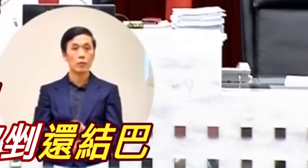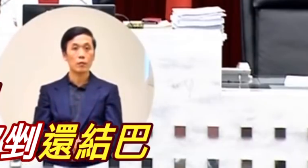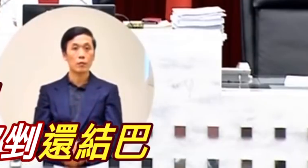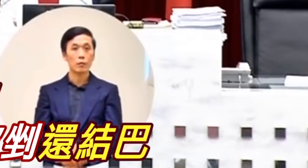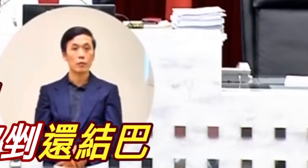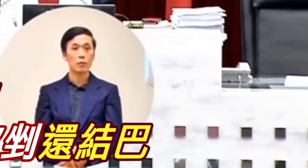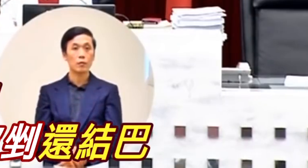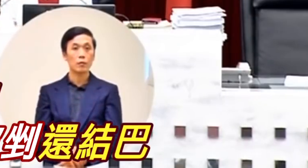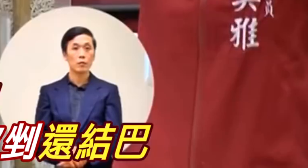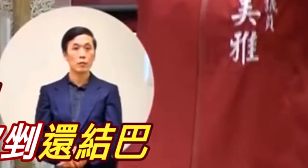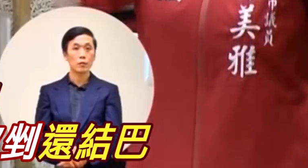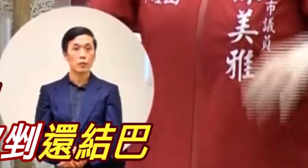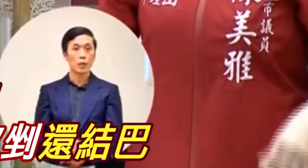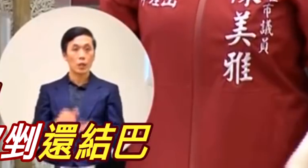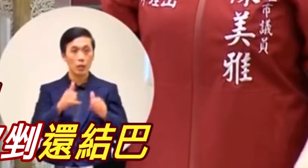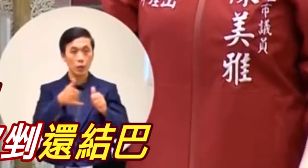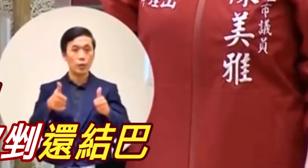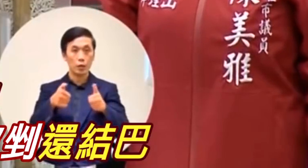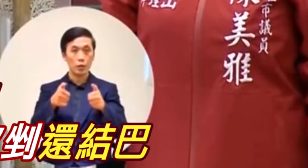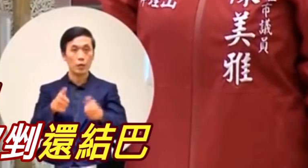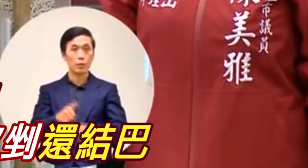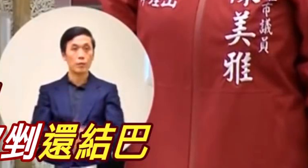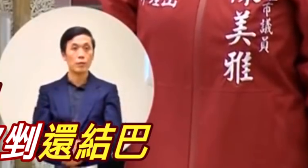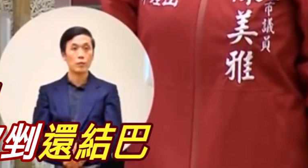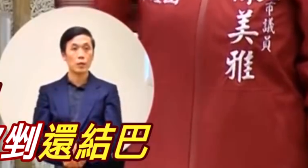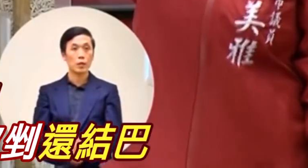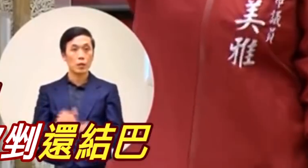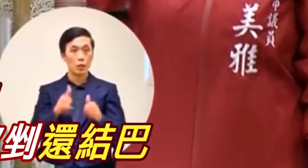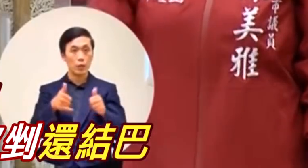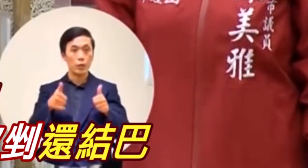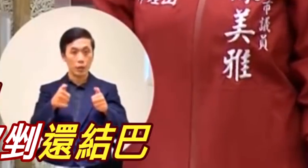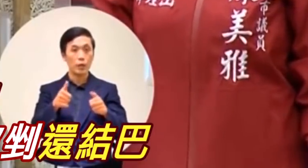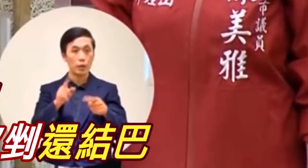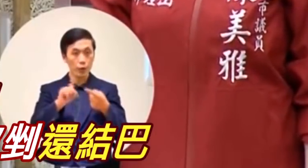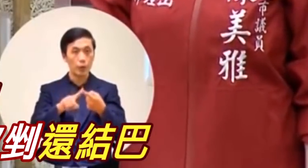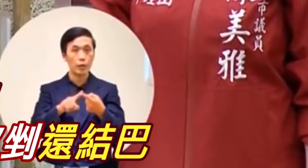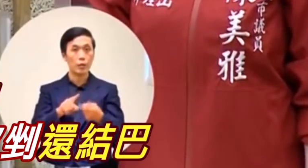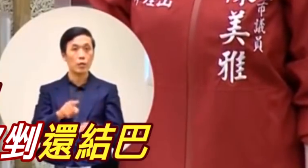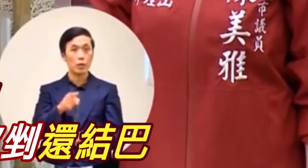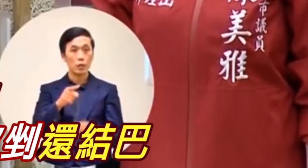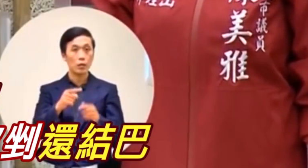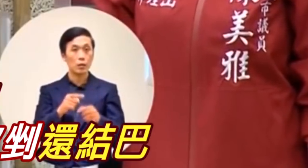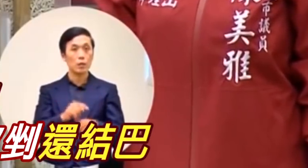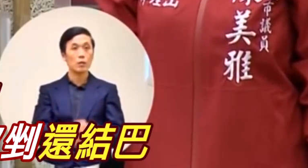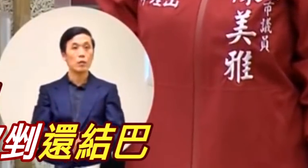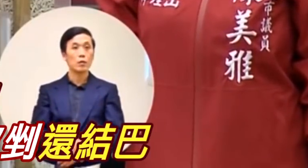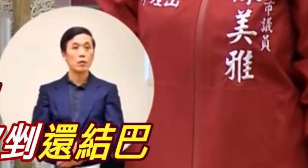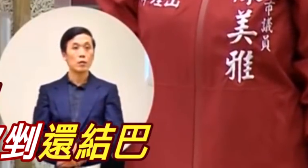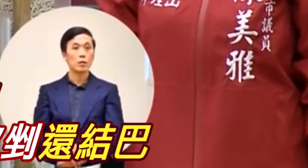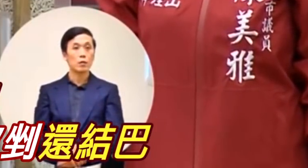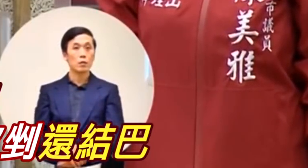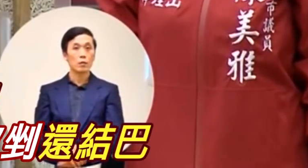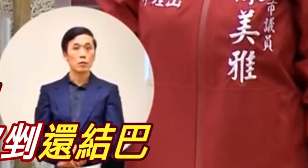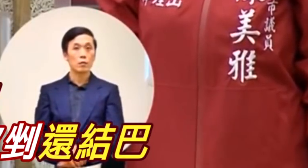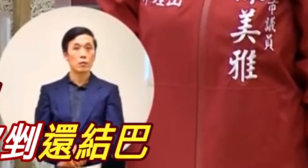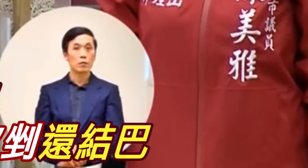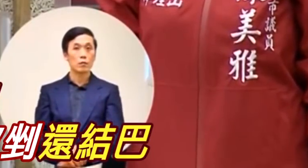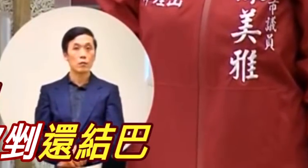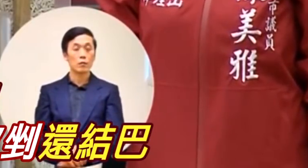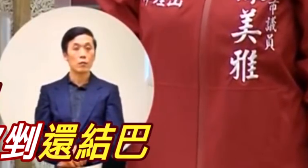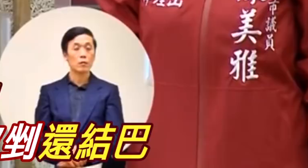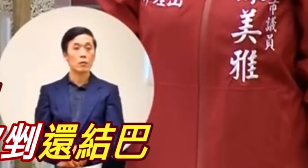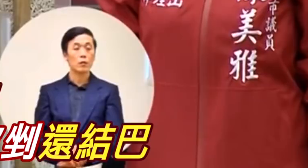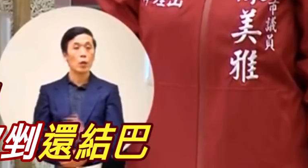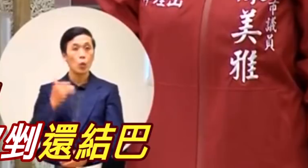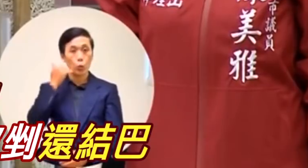对啦， 谢谢议员。谢谢议员，对。 你讲一下，讲清楚嘛。 因为你看我写的。 如